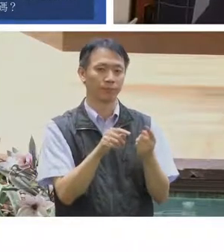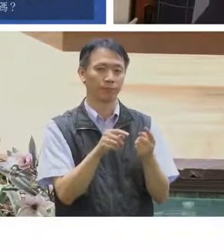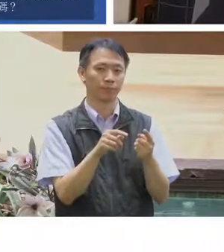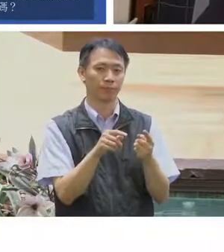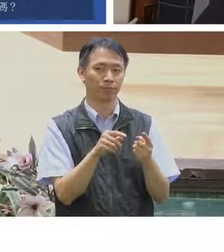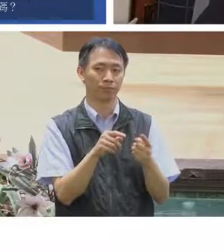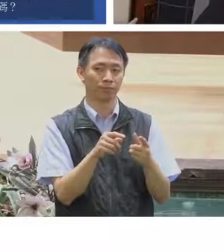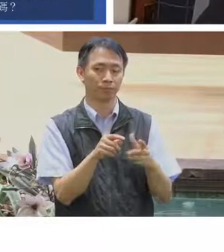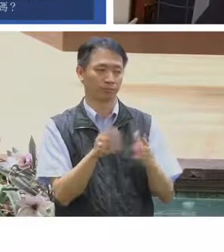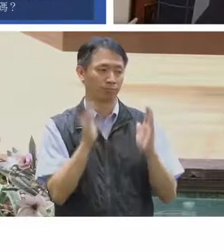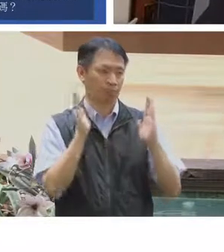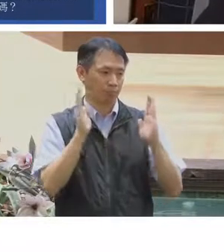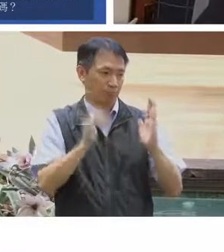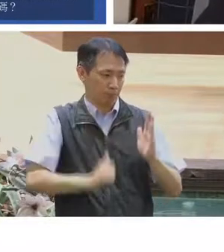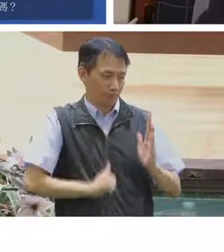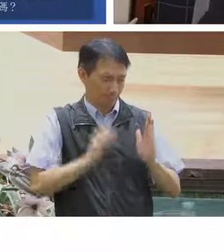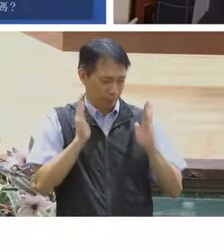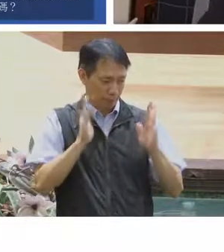也没有这个动力，也没有